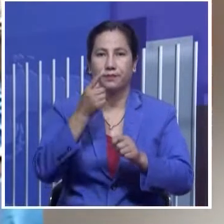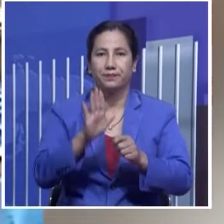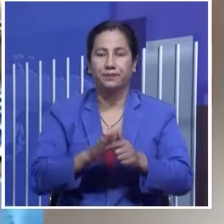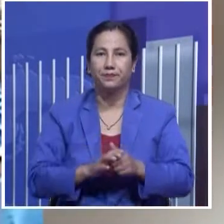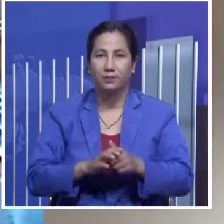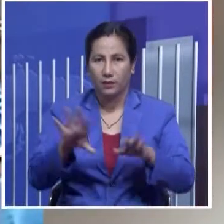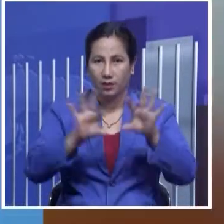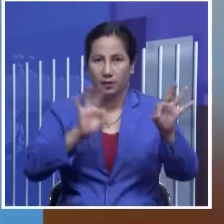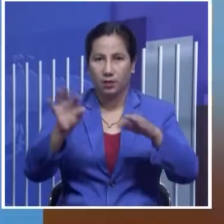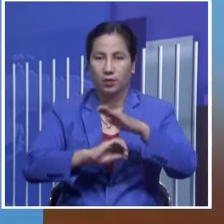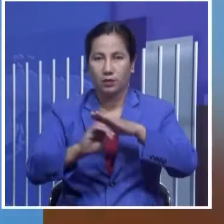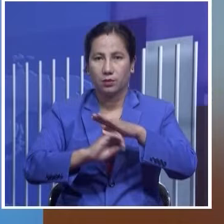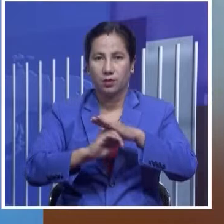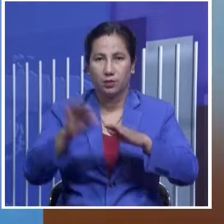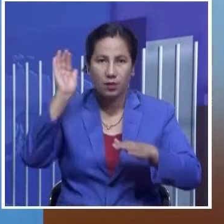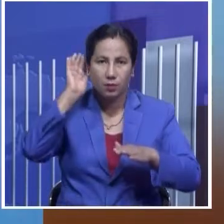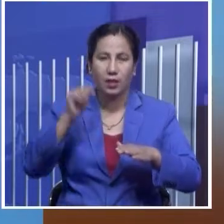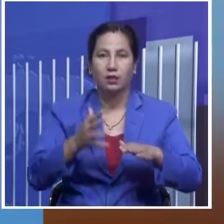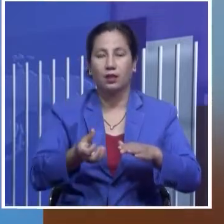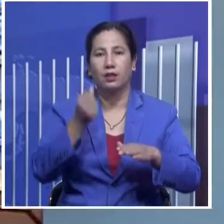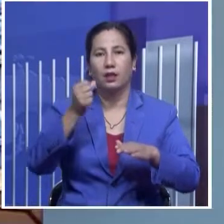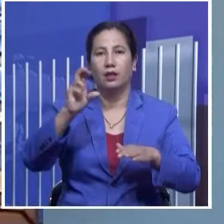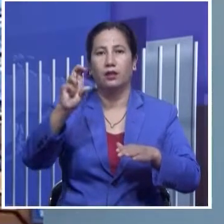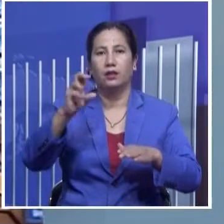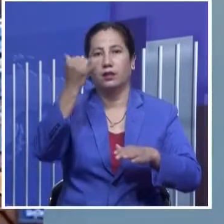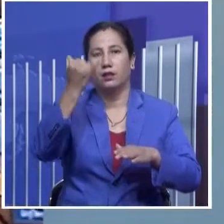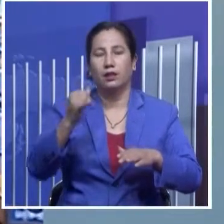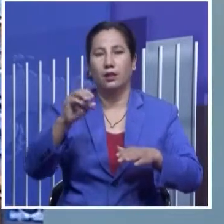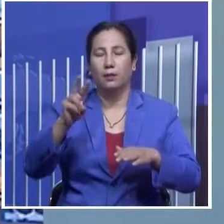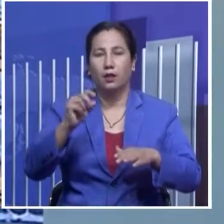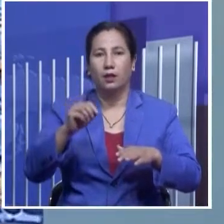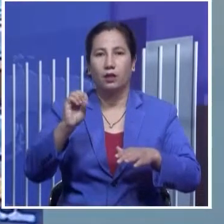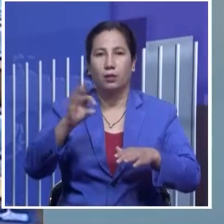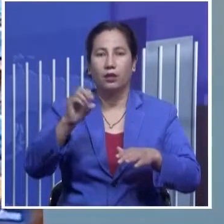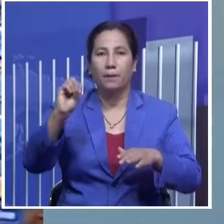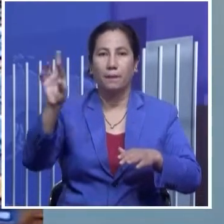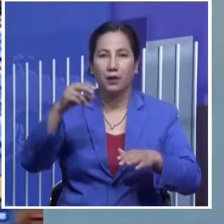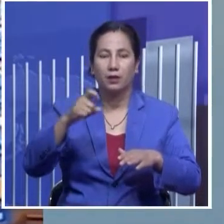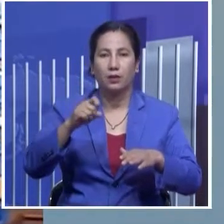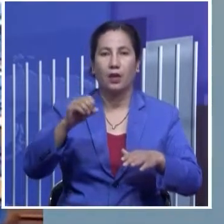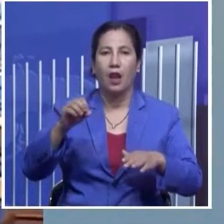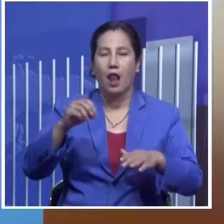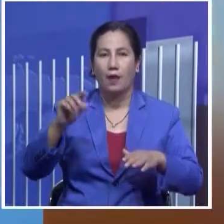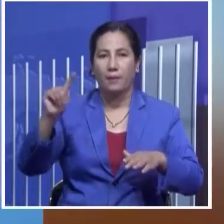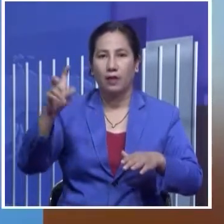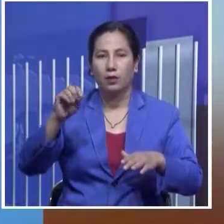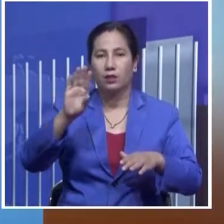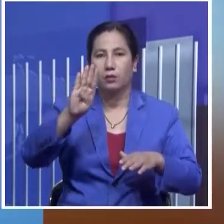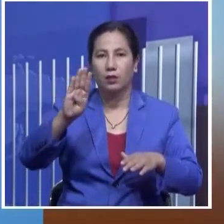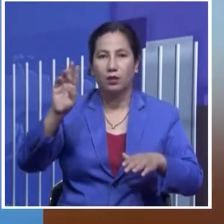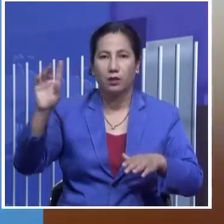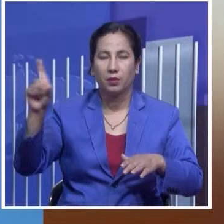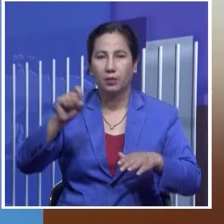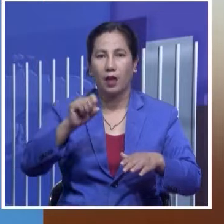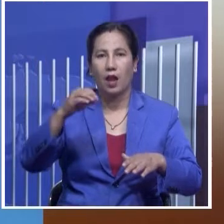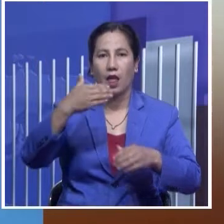छ। छानबिन समितिमा खगराज अधिकारी, देवप्रसाद गुरुङ, पुष्पा भूषाल गौतम, प्रदीप गेवाली, भानुभक्त ढकाल, विमला विकल,